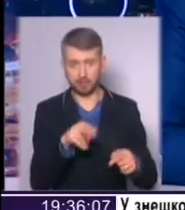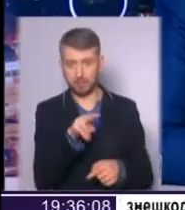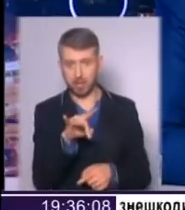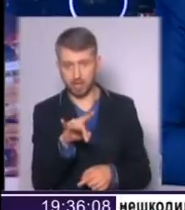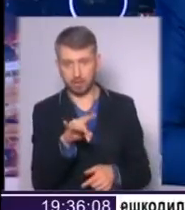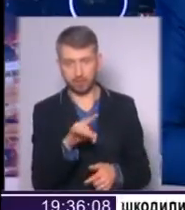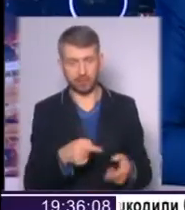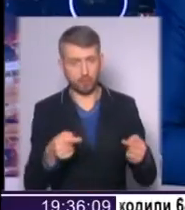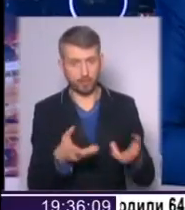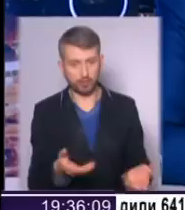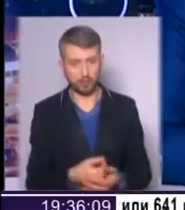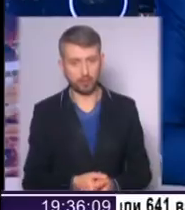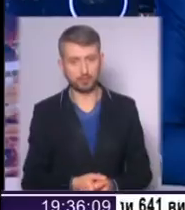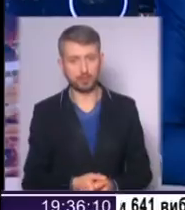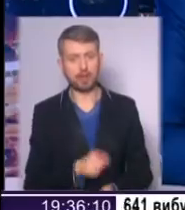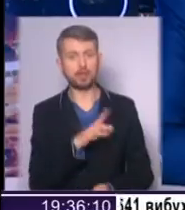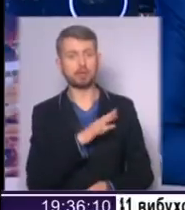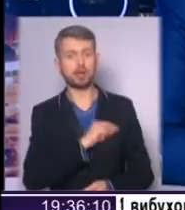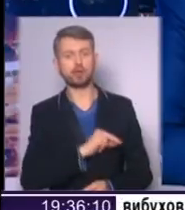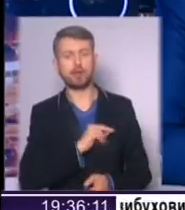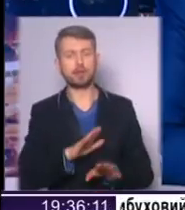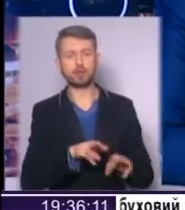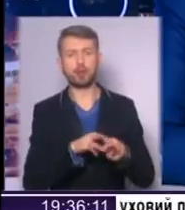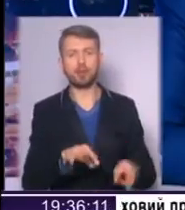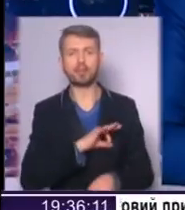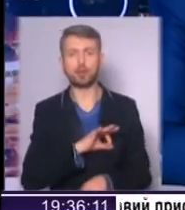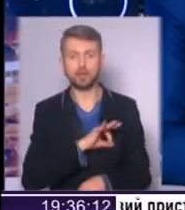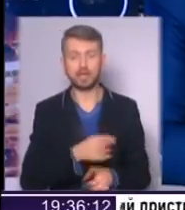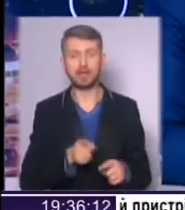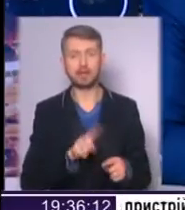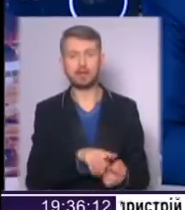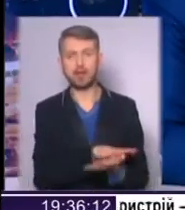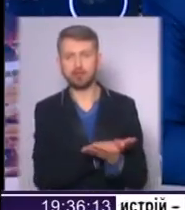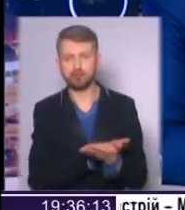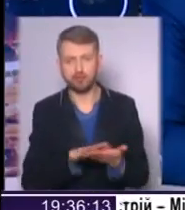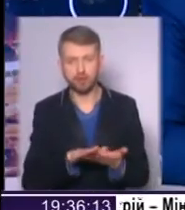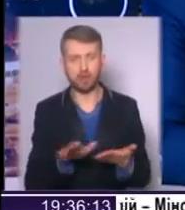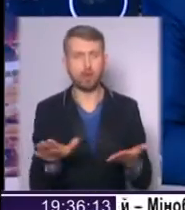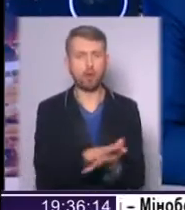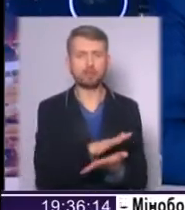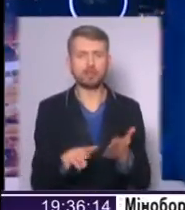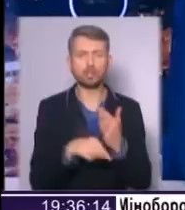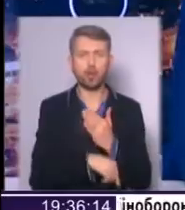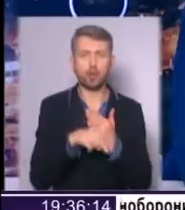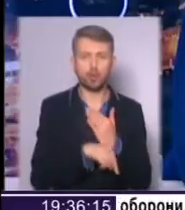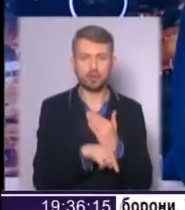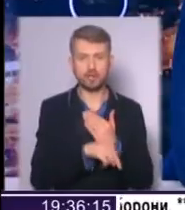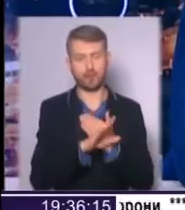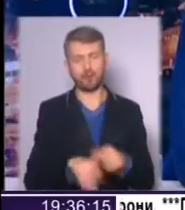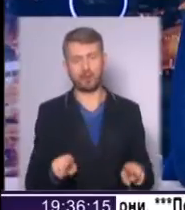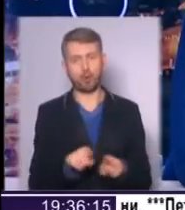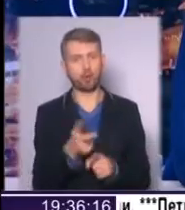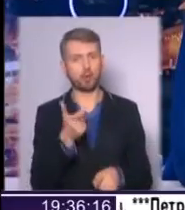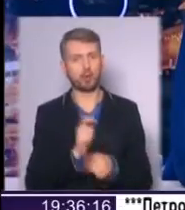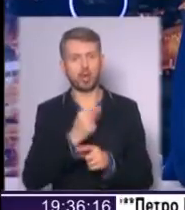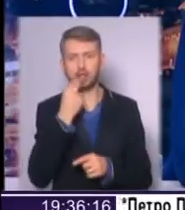регіонів відповідно. Так. Він працював заступником міністра юстиції. Тобто це чиста очищена корупція в такому